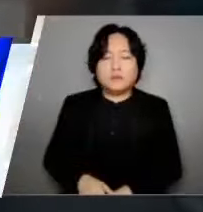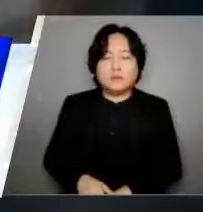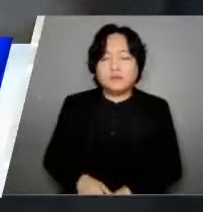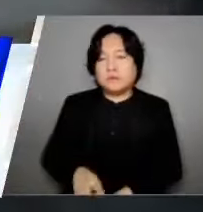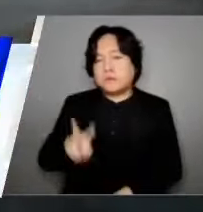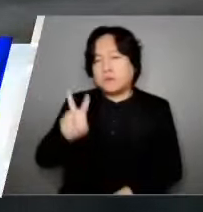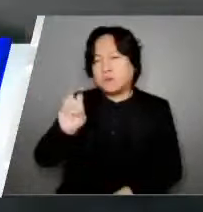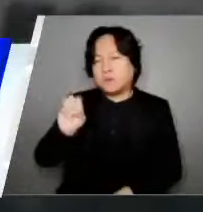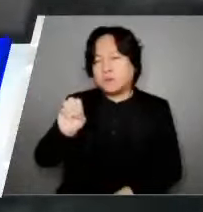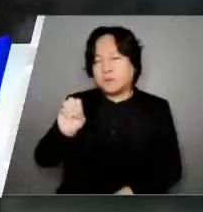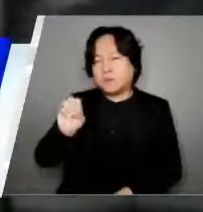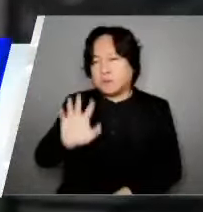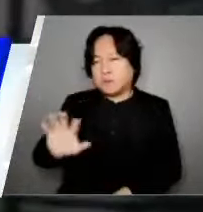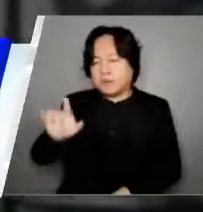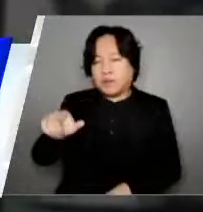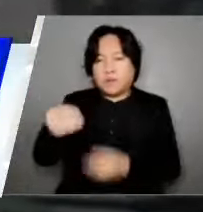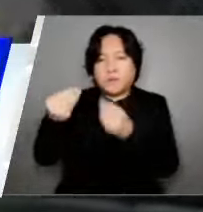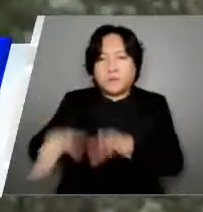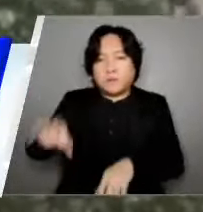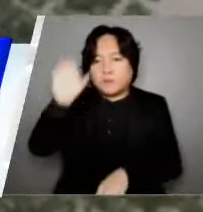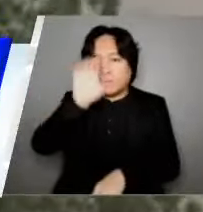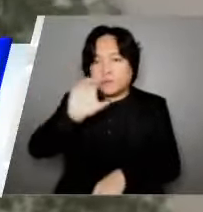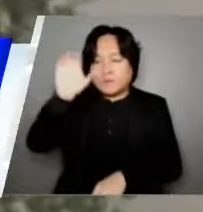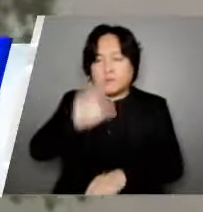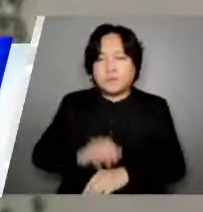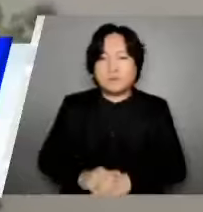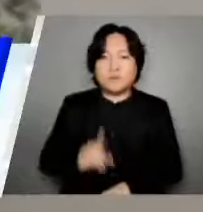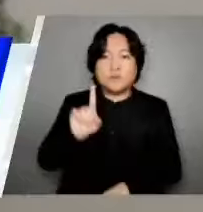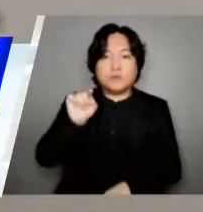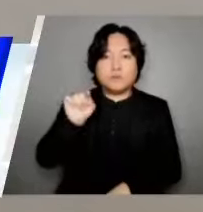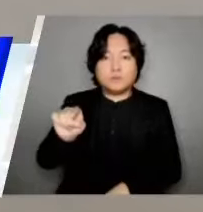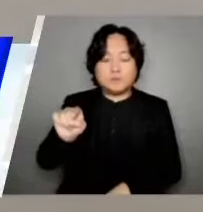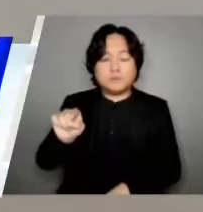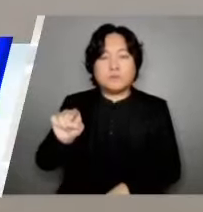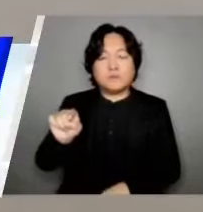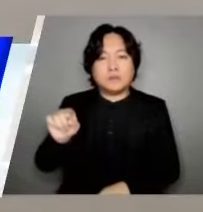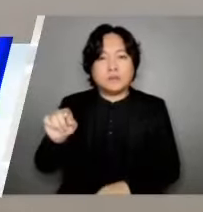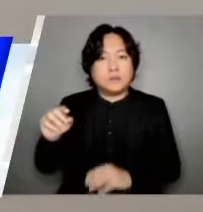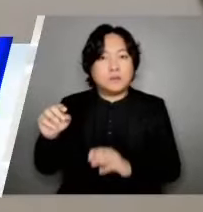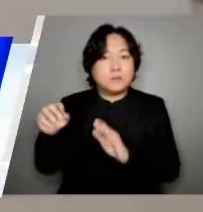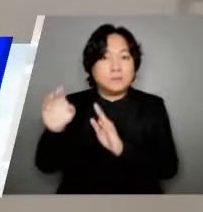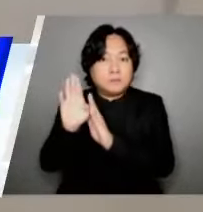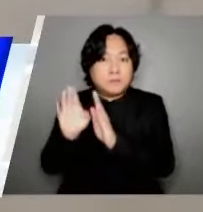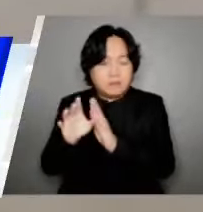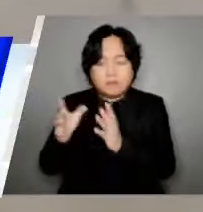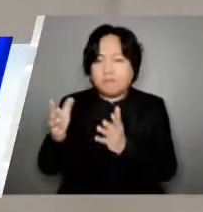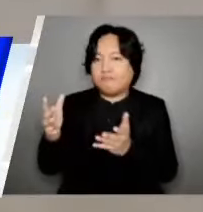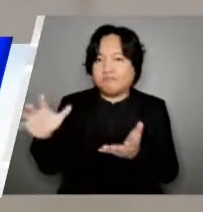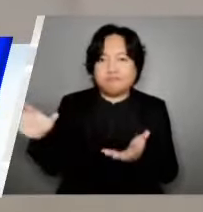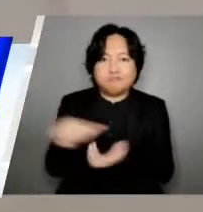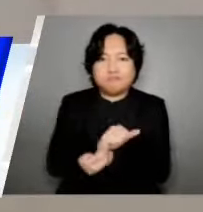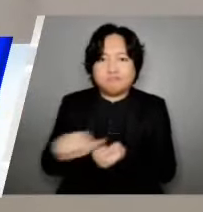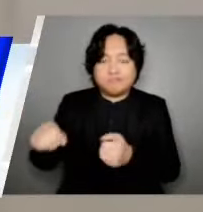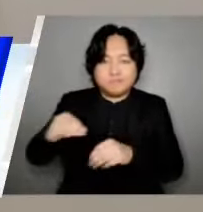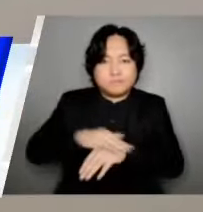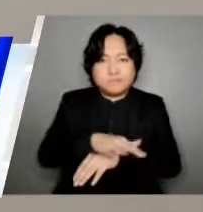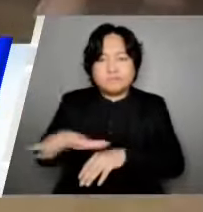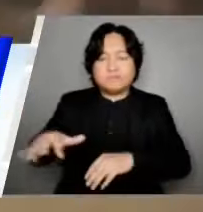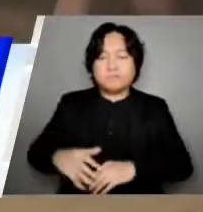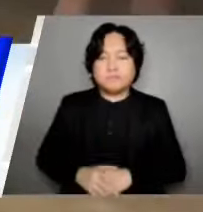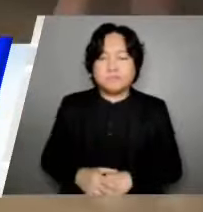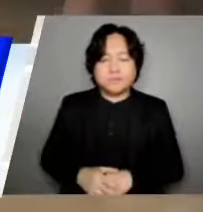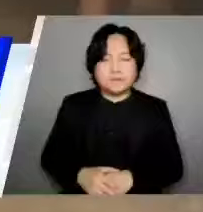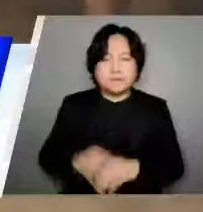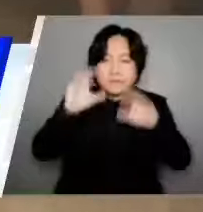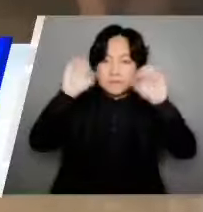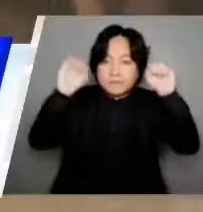ang apektado. Kahit nakalabas na ang bagyong Enteng sa Philippine Area of Responsibility, iniutos ng Pangulo sa iba't ibang government agencies